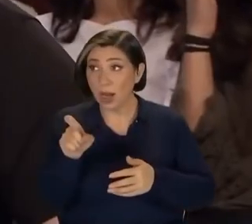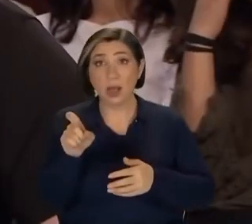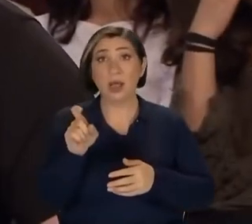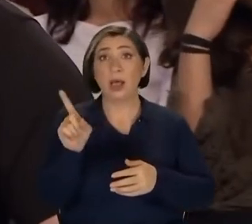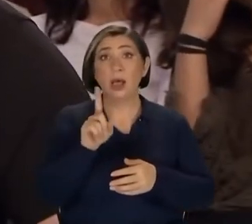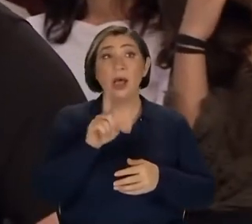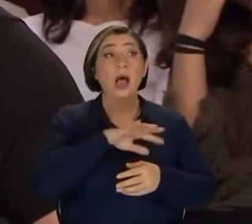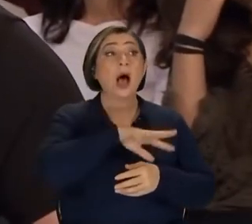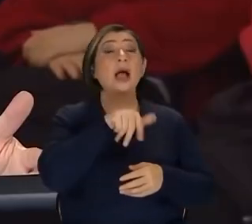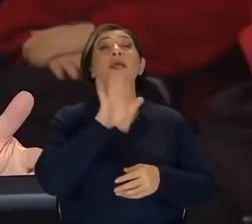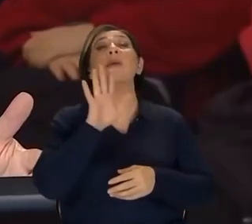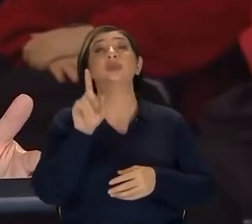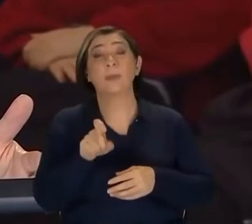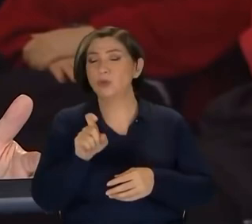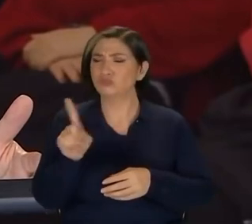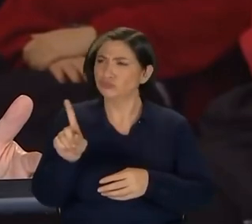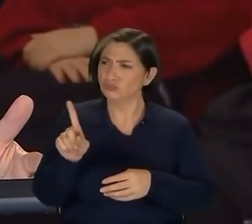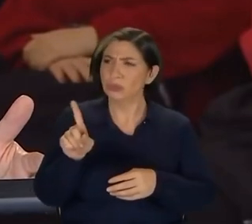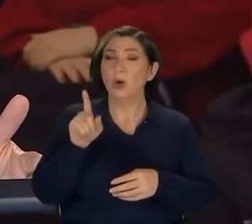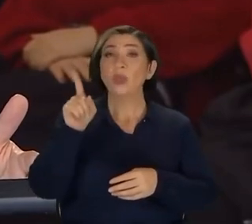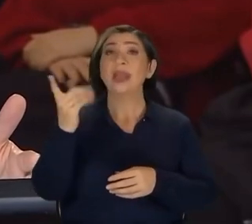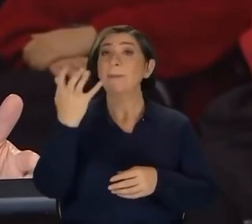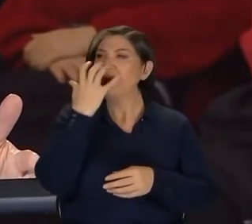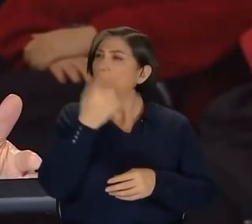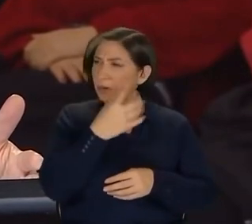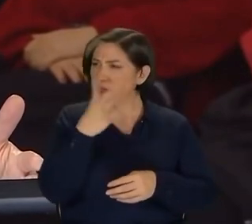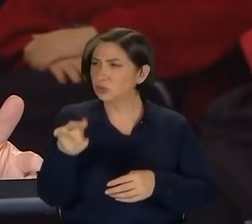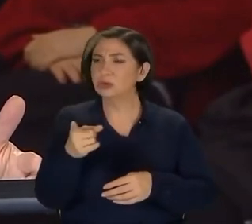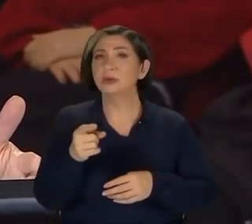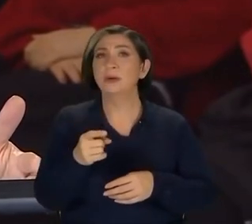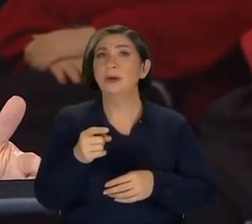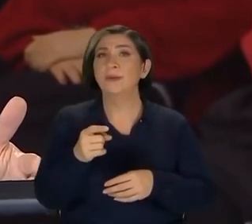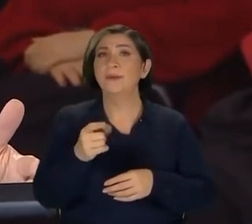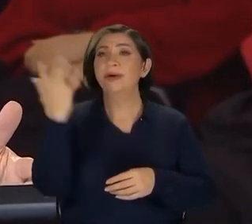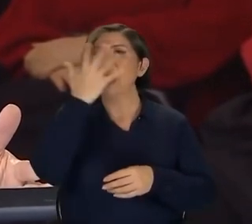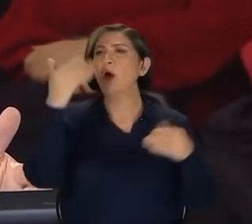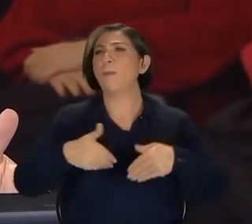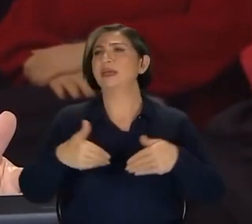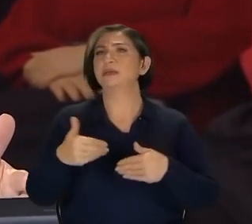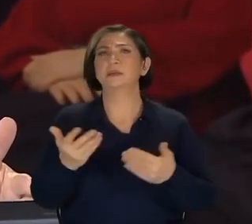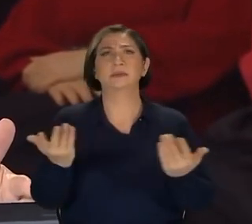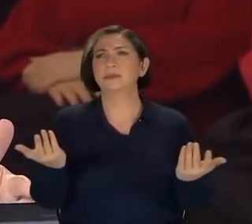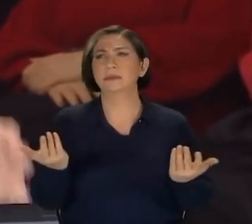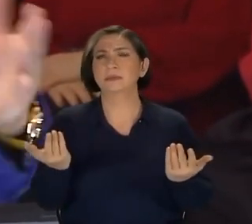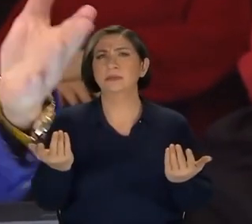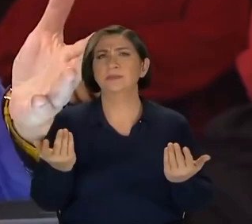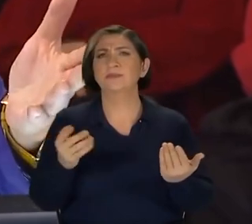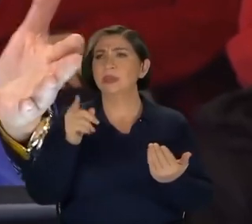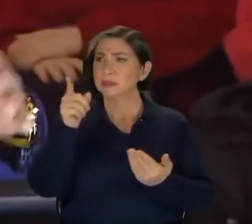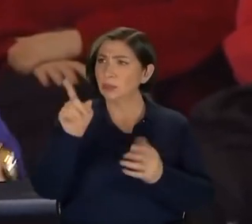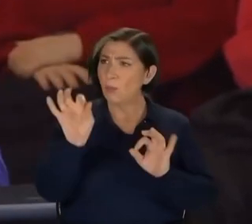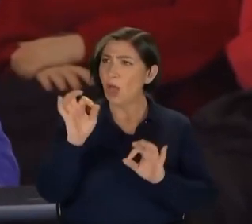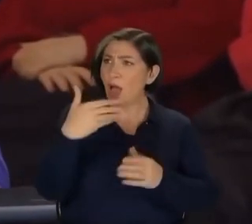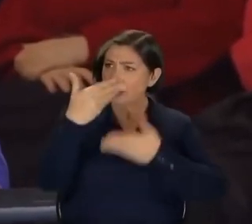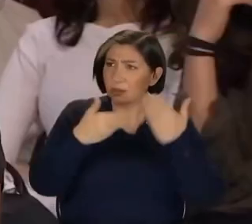Hayır. Paraklamamışlar mı? Hayır böyle bir şey değil. Onlar şunu bekliyor. Diyor ki kara komik. Yani şu olmasa sen de mi